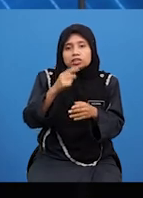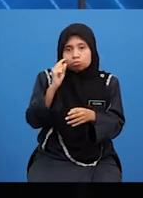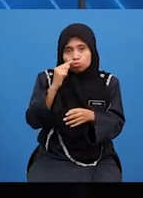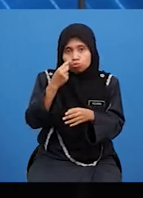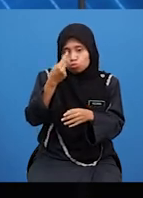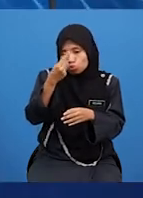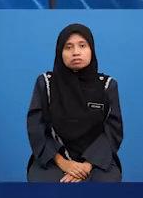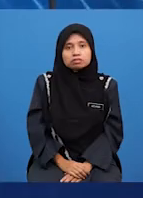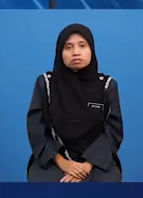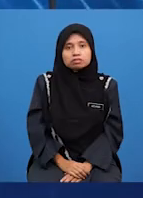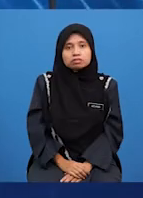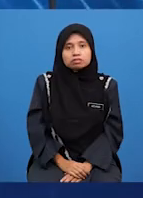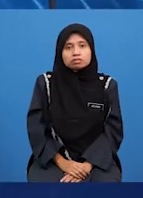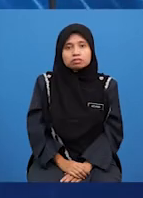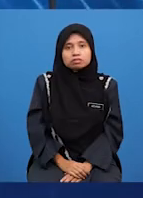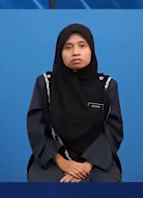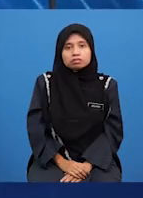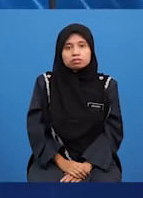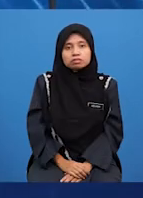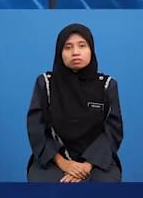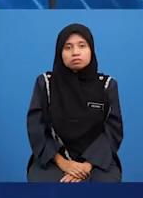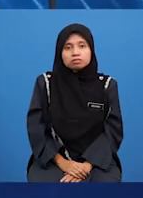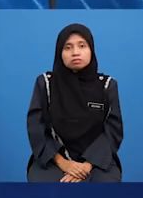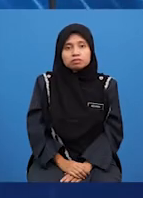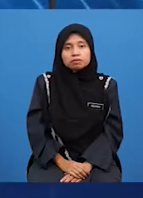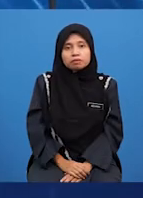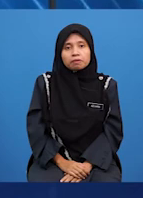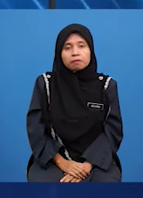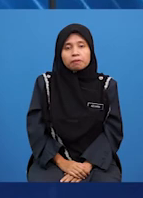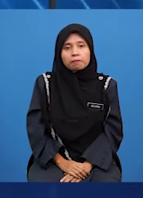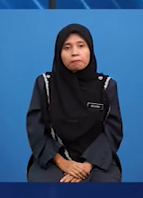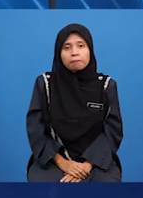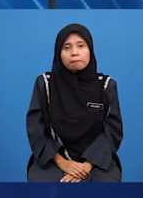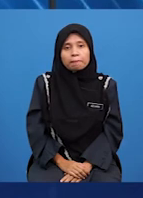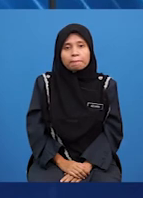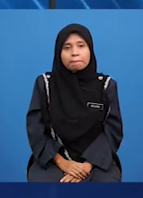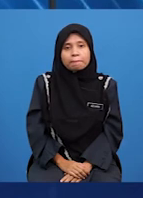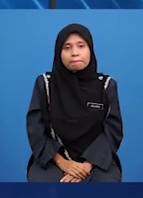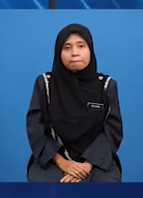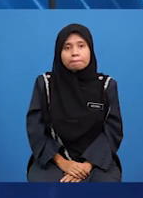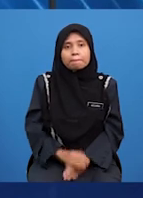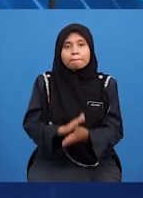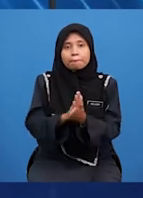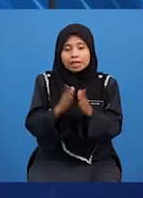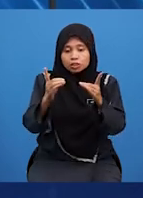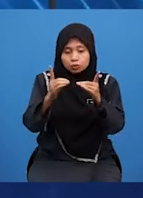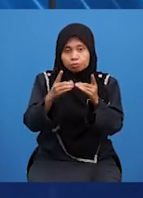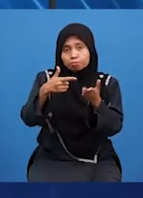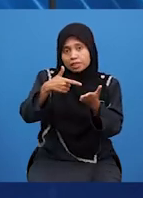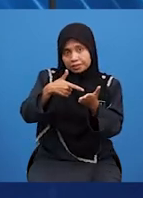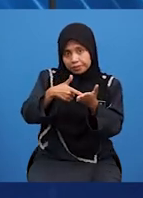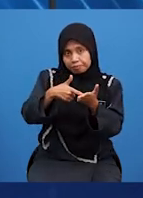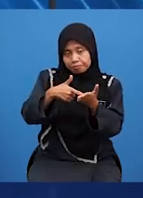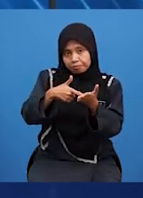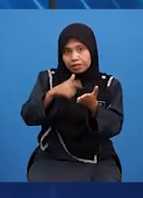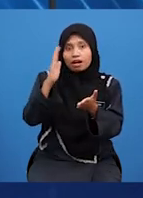untuk berusaha. Kita telah sampai ke penghujung rancangan kanvas SV. Ya, betul. Jadi jumpa lagi pada sesi pembelajaran